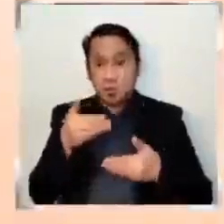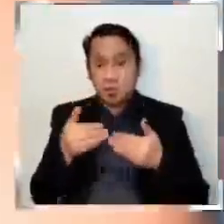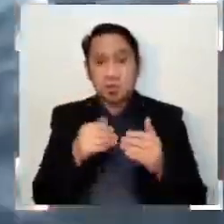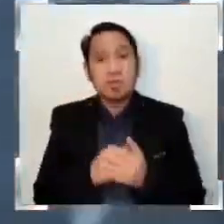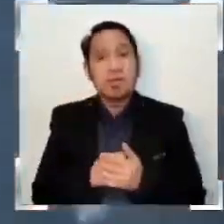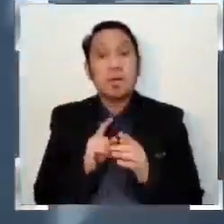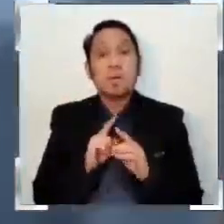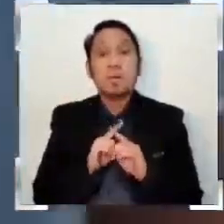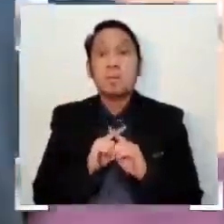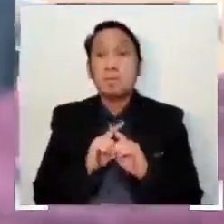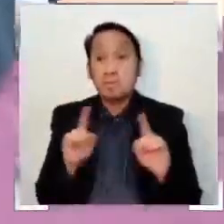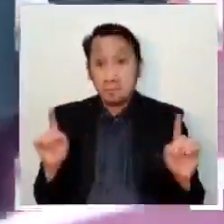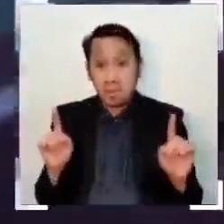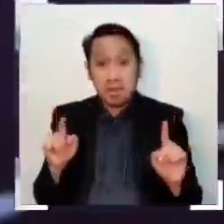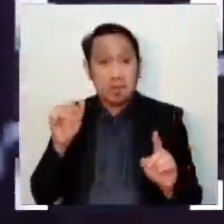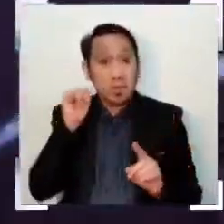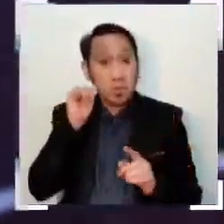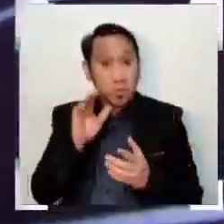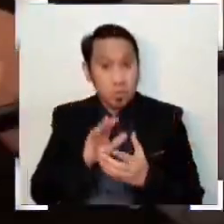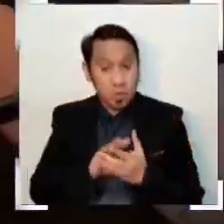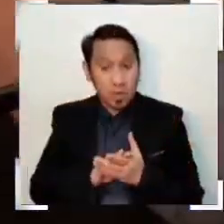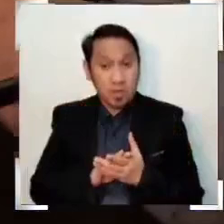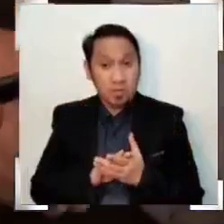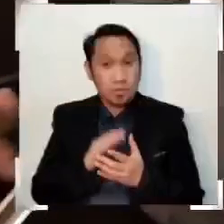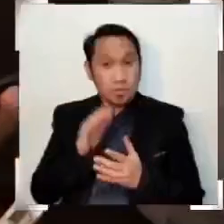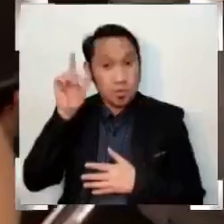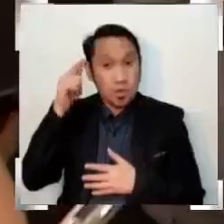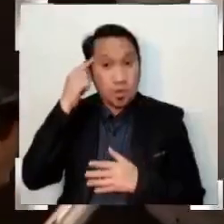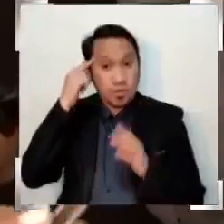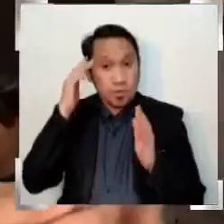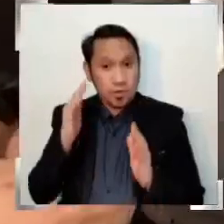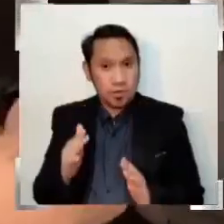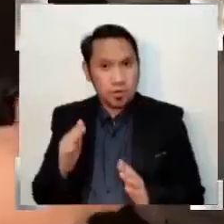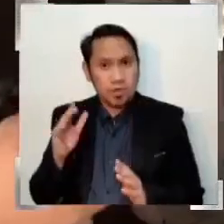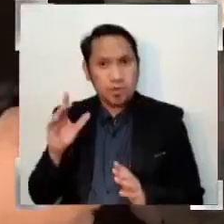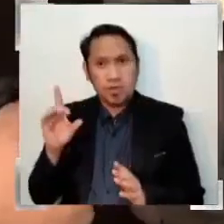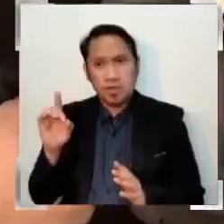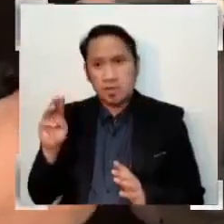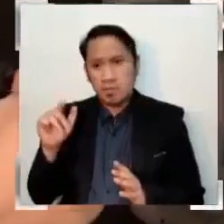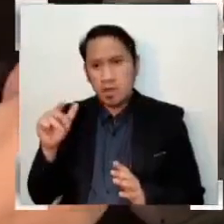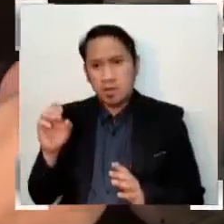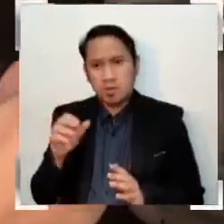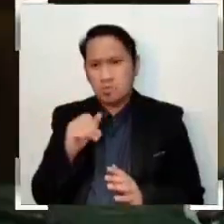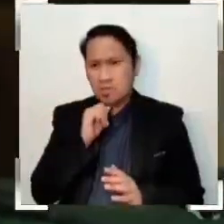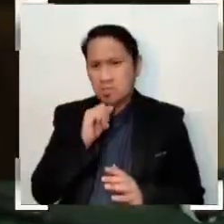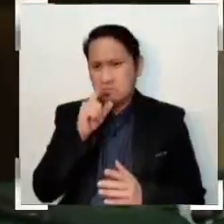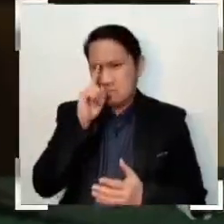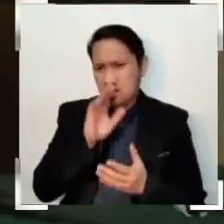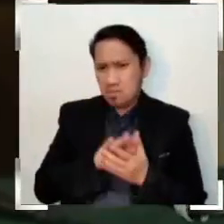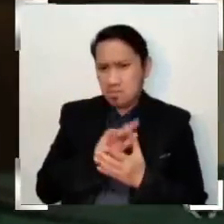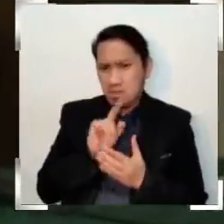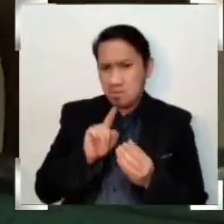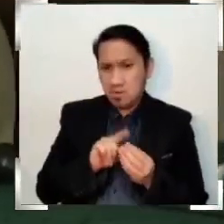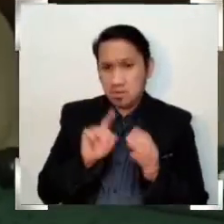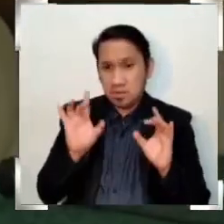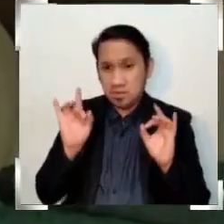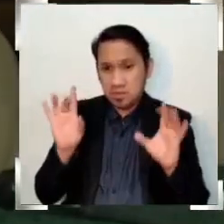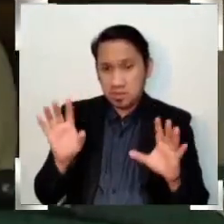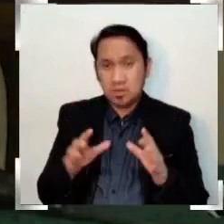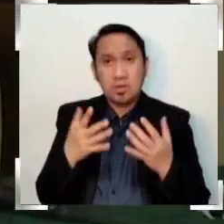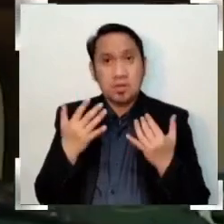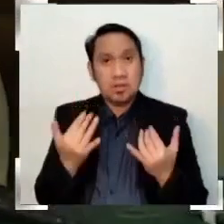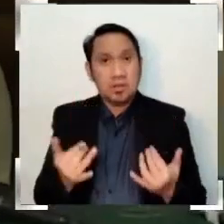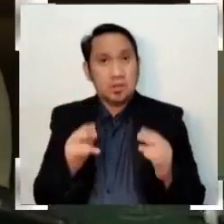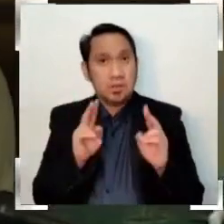Governor Roel Degamo, hindi kumbinsidong may banta kay Teves, kaya ayaw umuwi. Kasamang iniimbestigahan sa krimen